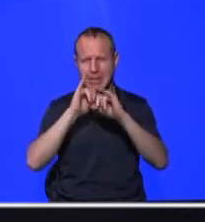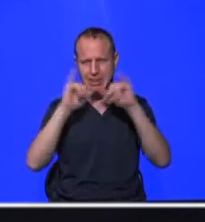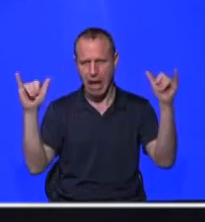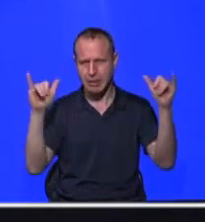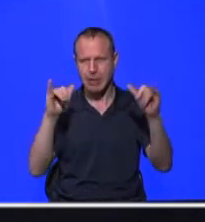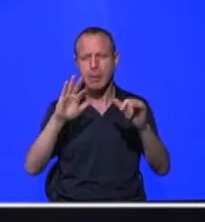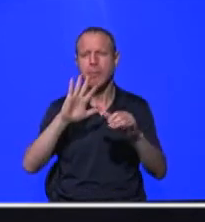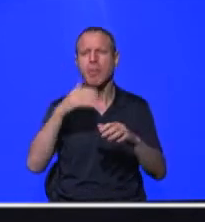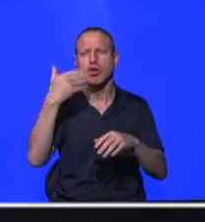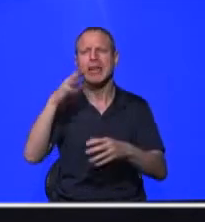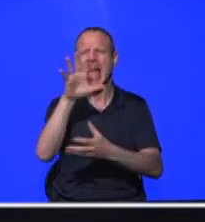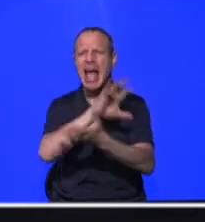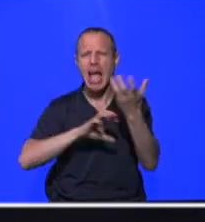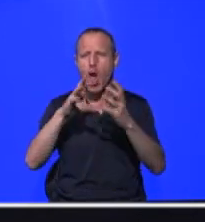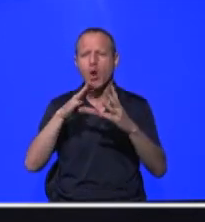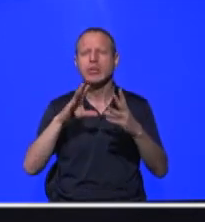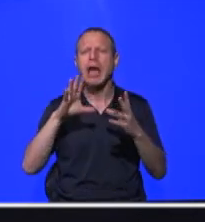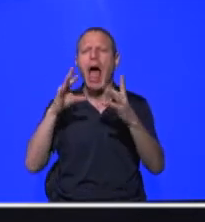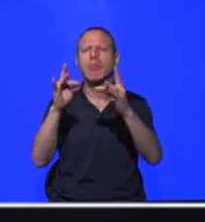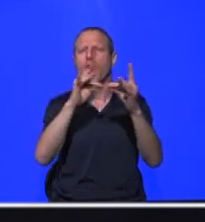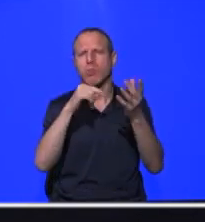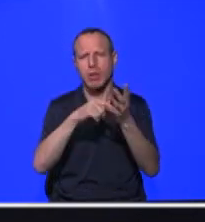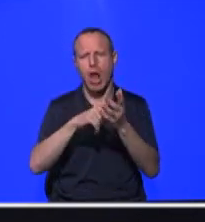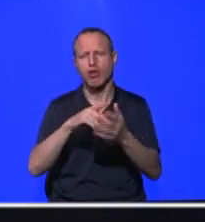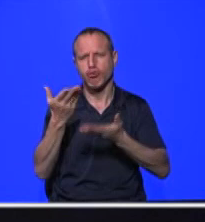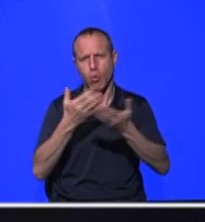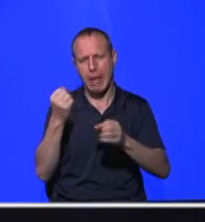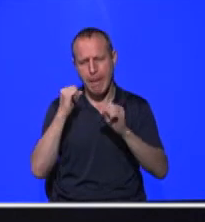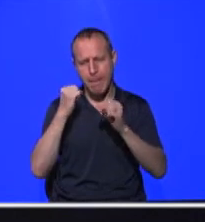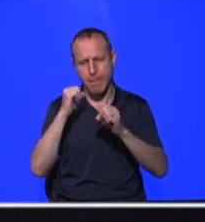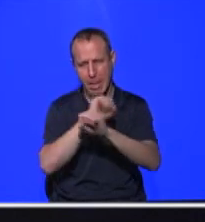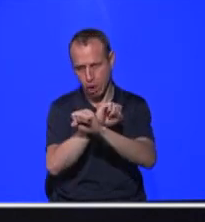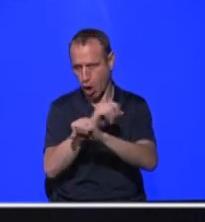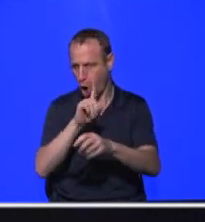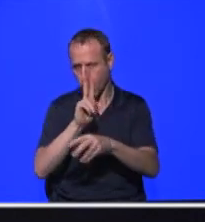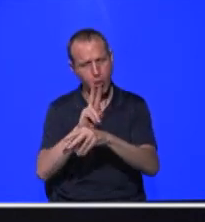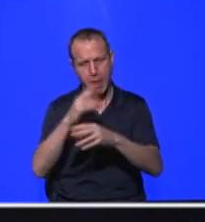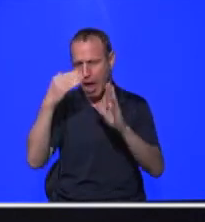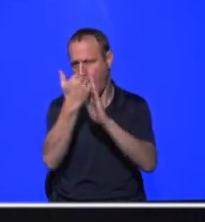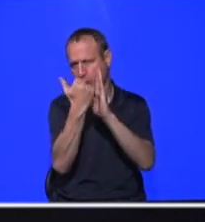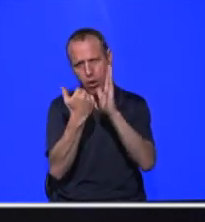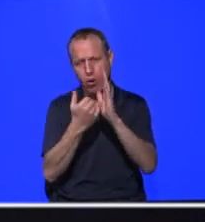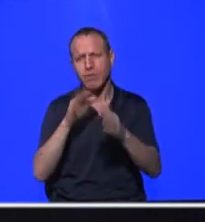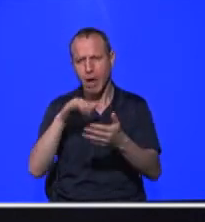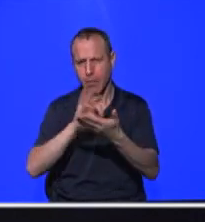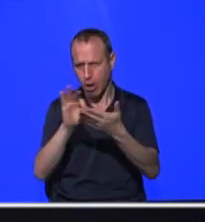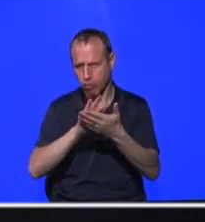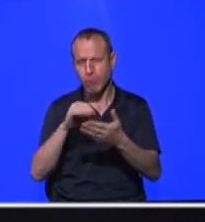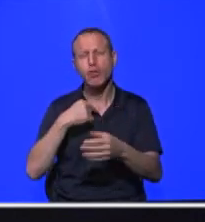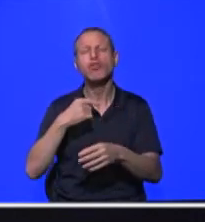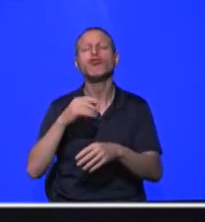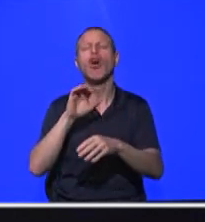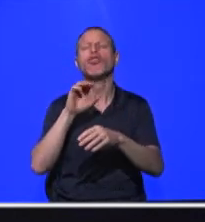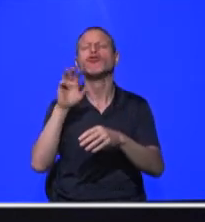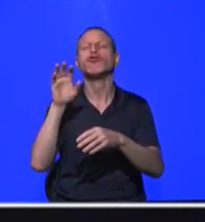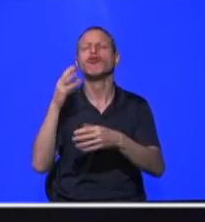את הכאוס של גל הדבקות, בגלל שהשב"ס בכלל לא שומר על ההנחיות. וגם רשמתי שם שאני יודע שהשב"ס גם ימחק את הגרפיטי